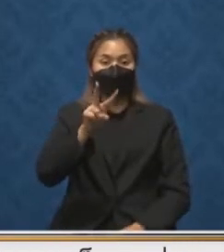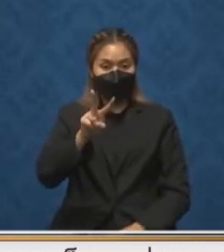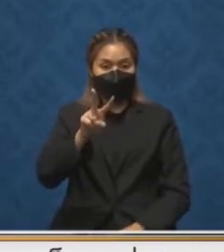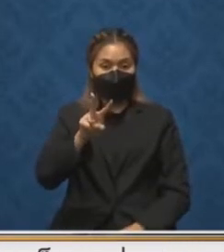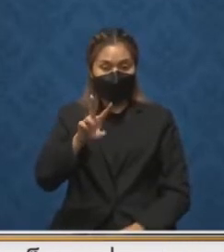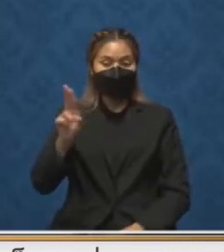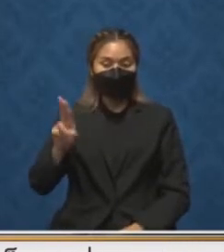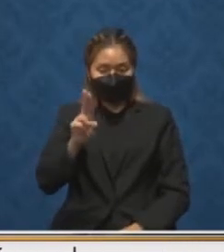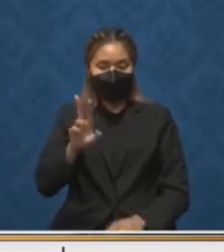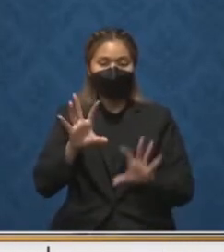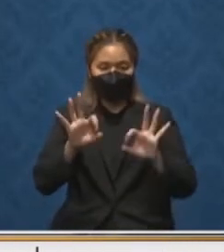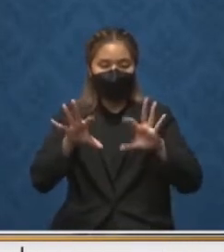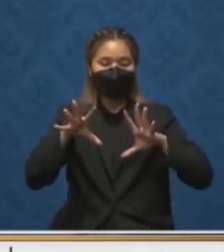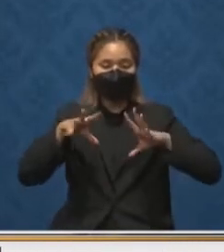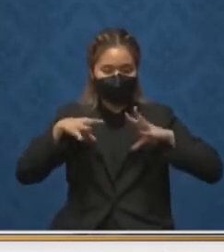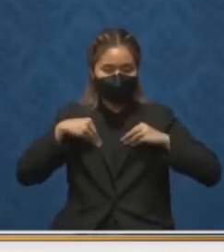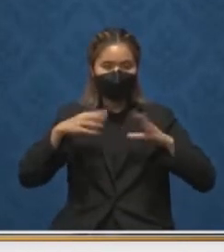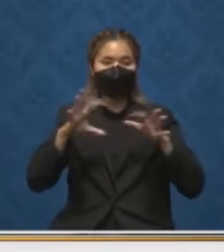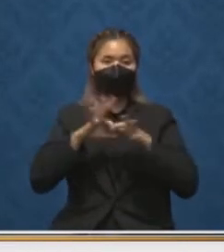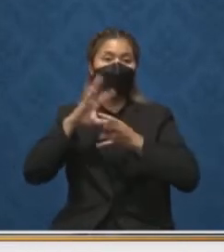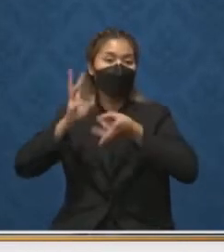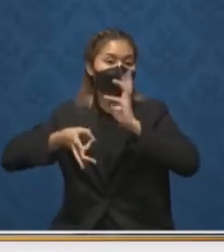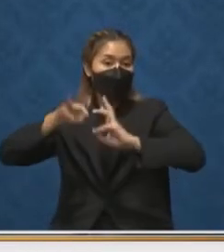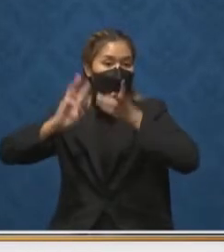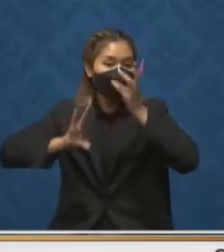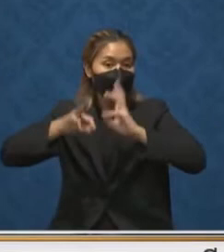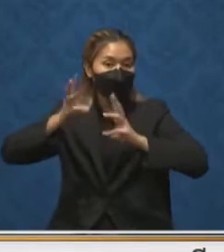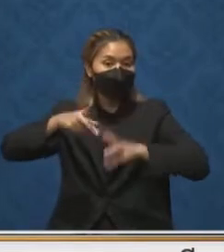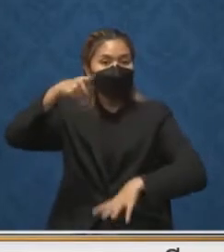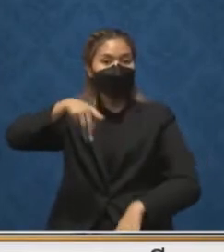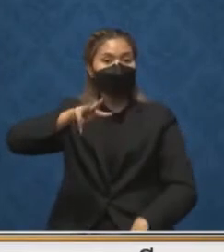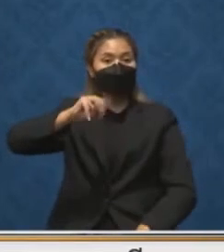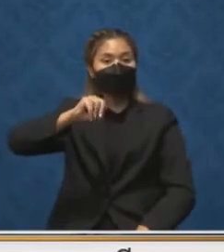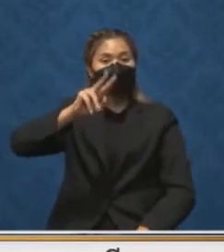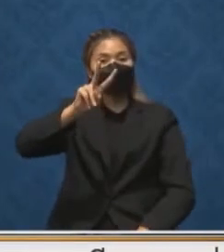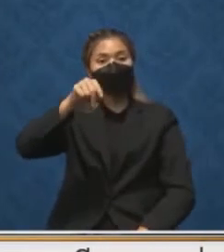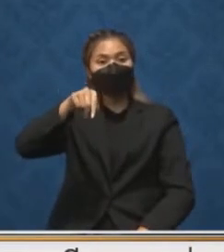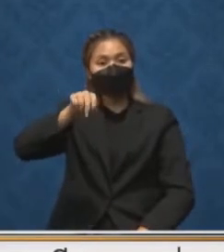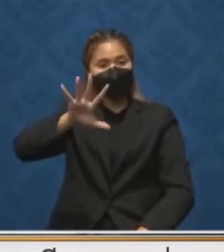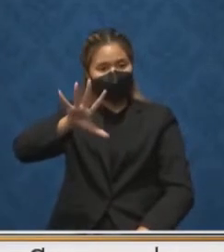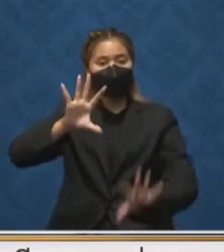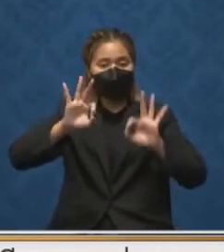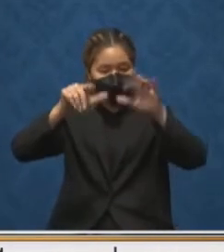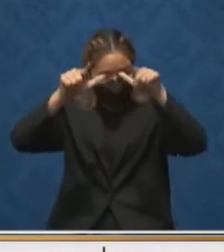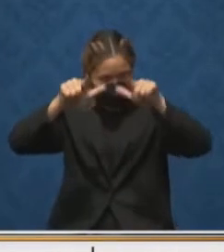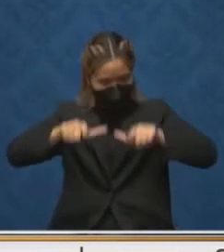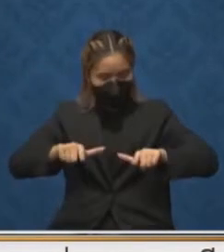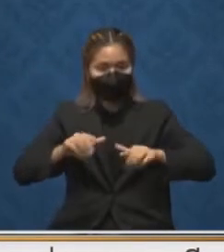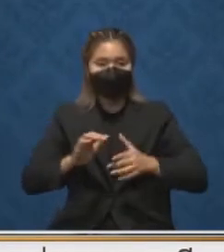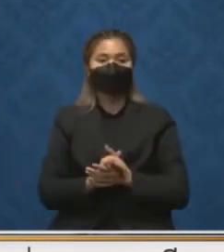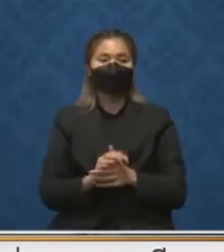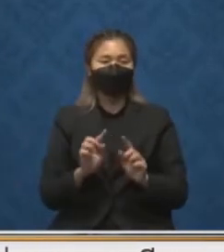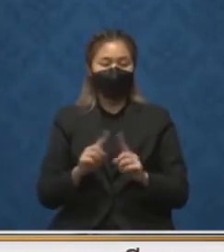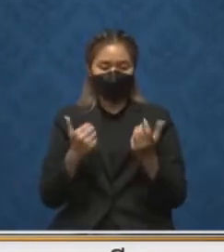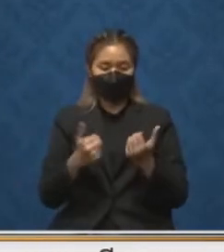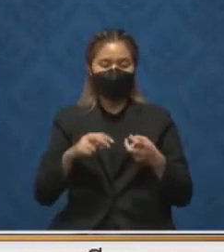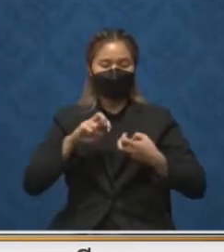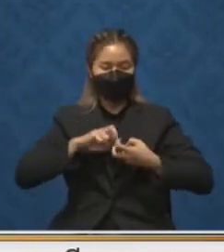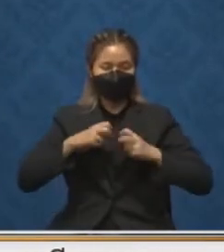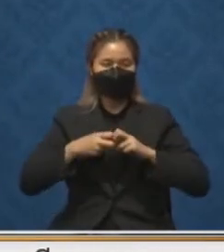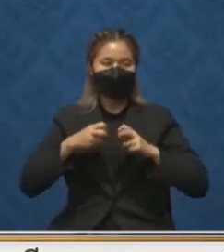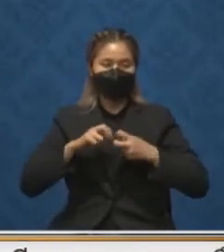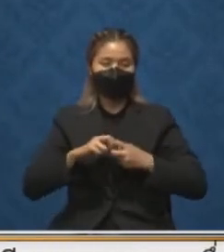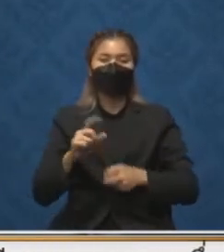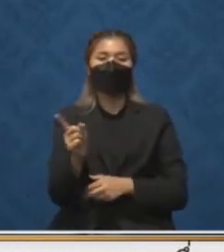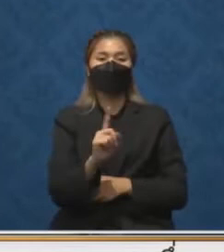ค่ามัลได้มัดีกว่าแต่ปันหาของเรามมอย่นี้ครัมันเหืกับbasทานกำลงจะ